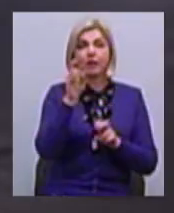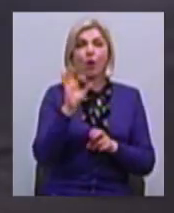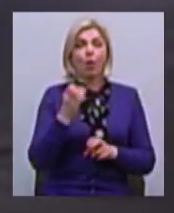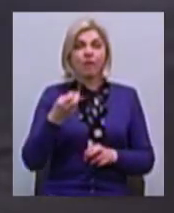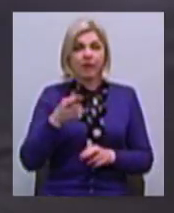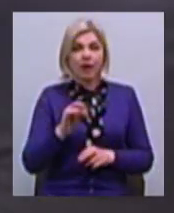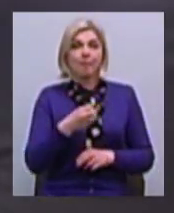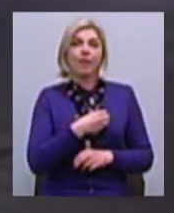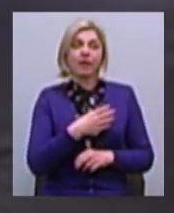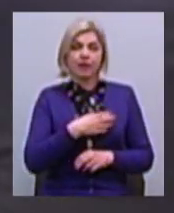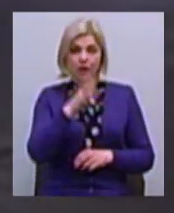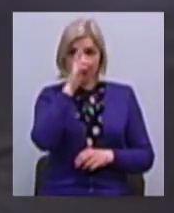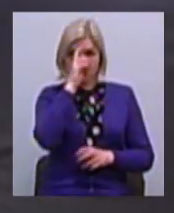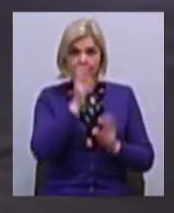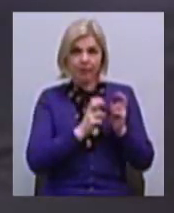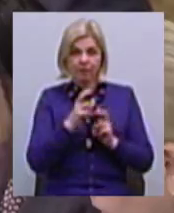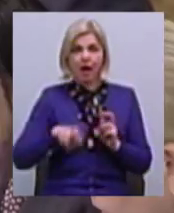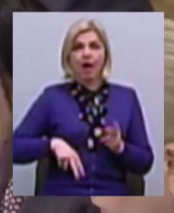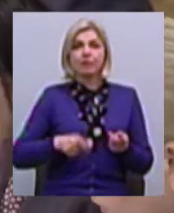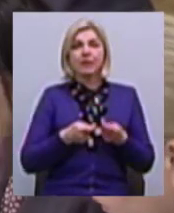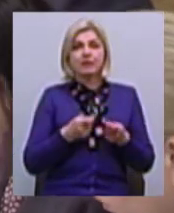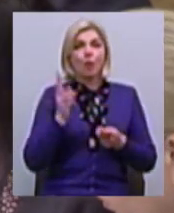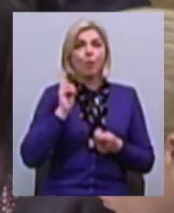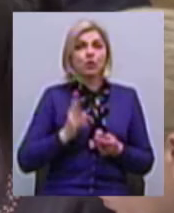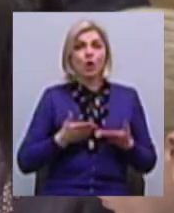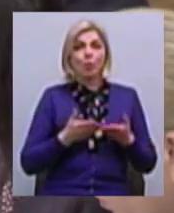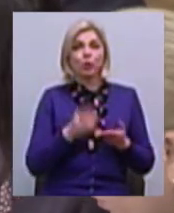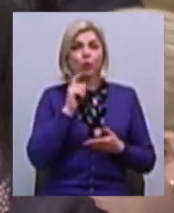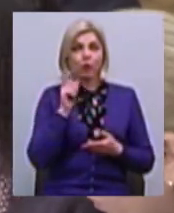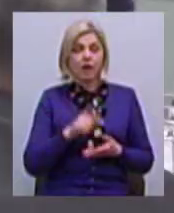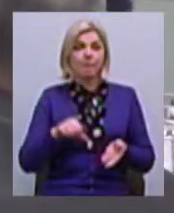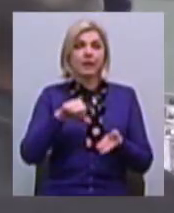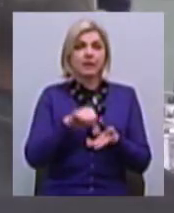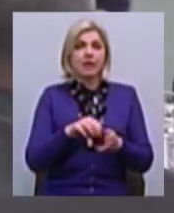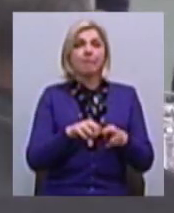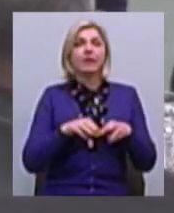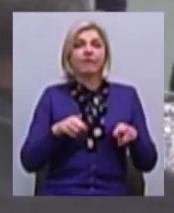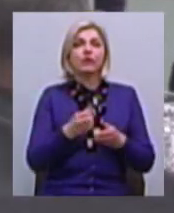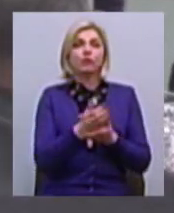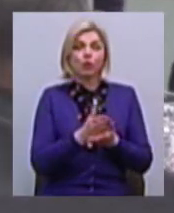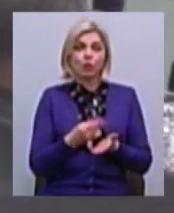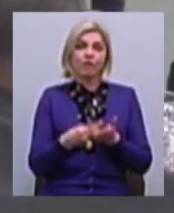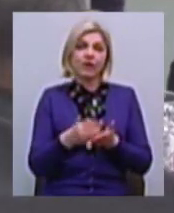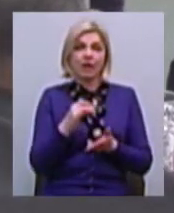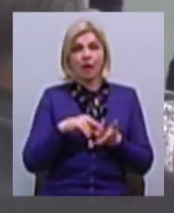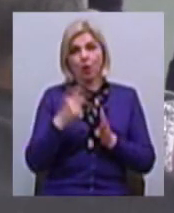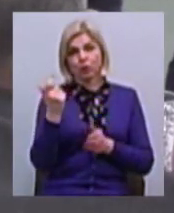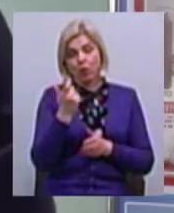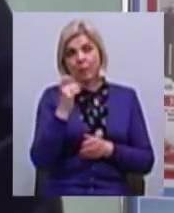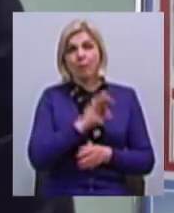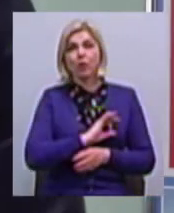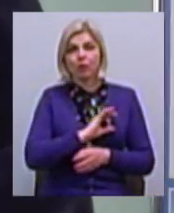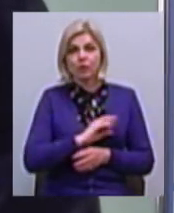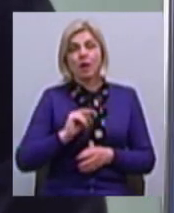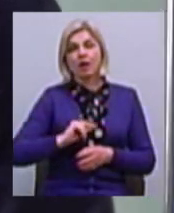майна державного підприємства «Адміністрація морських портів України», представники Міністерства інфраструктури, фінансів та економіки, профспілок